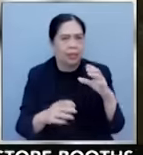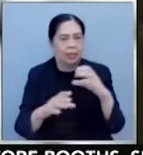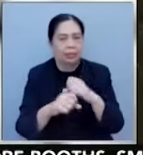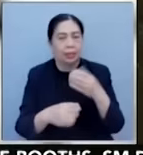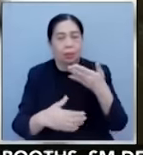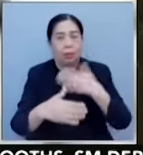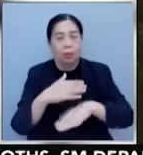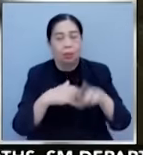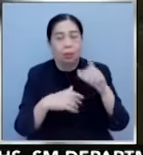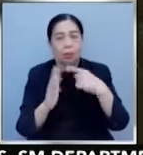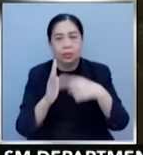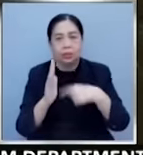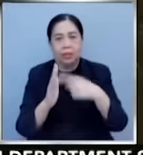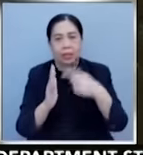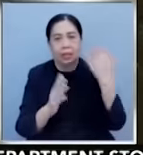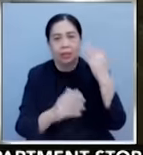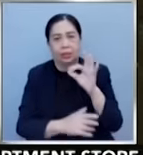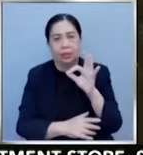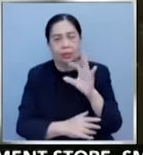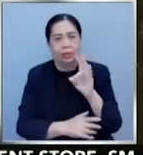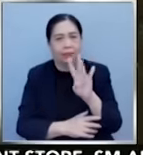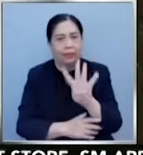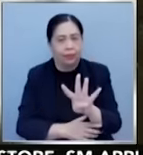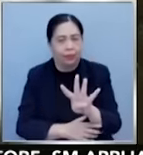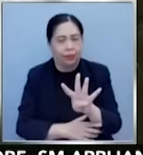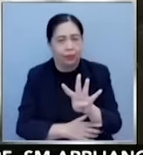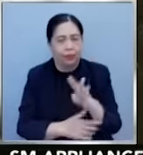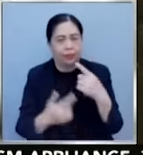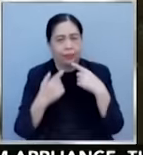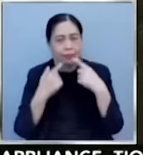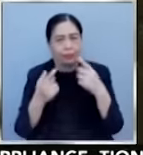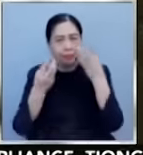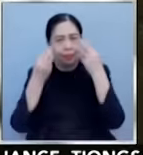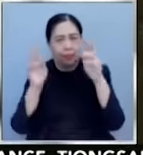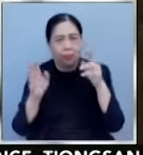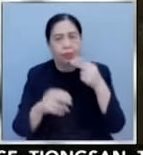noong 1974. Narito ang pahayag ni Manila Mayor Hany Lacuna.